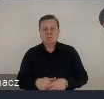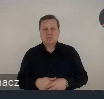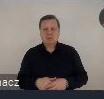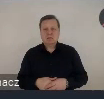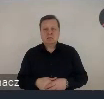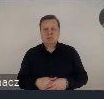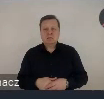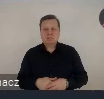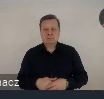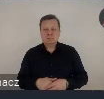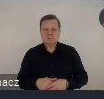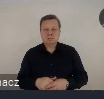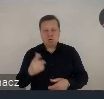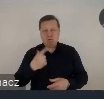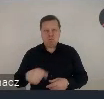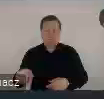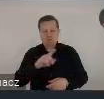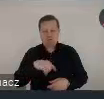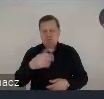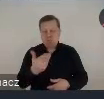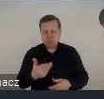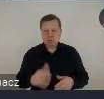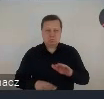przedstawiają się jako osoby